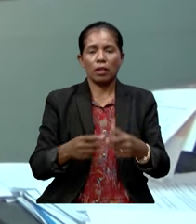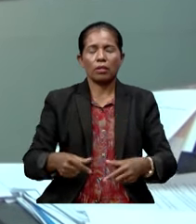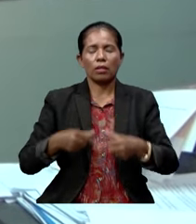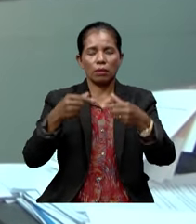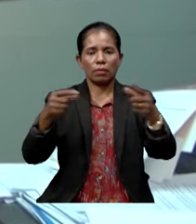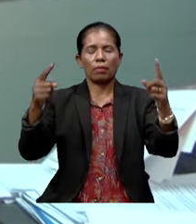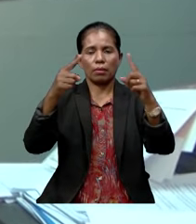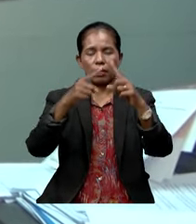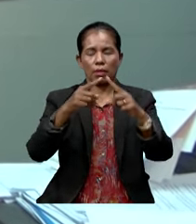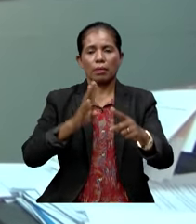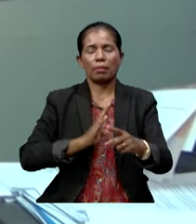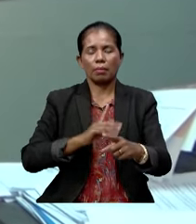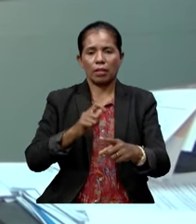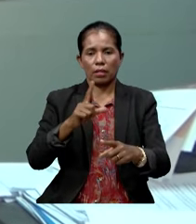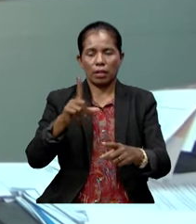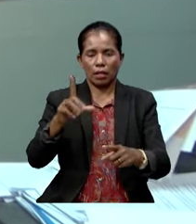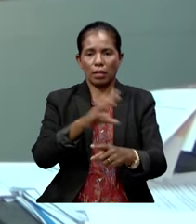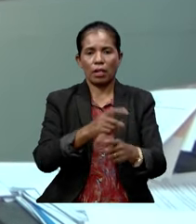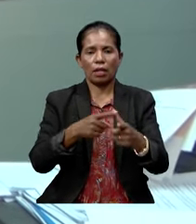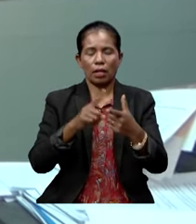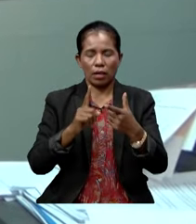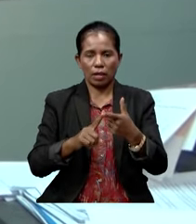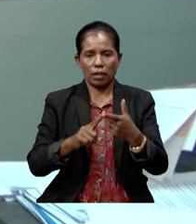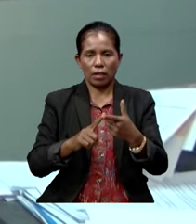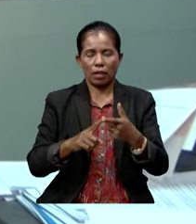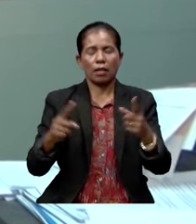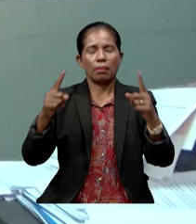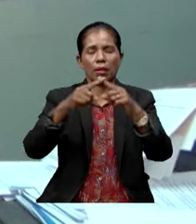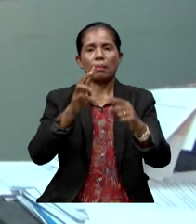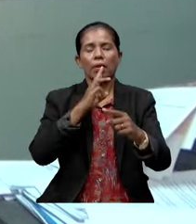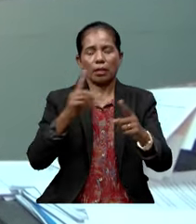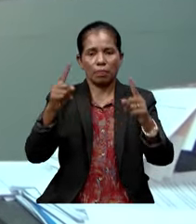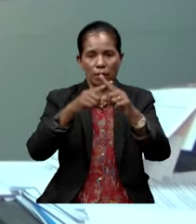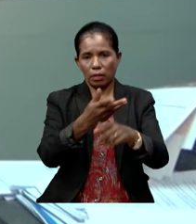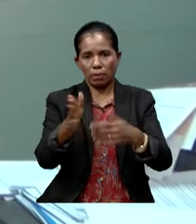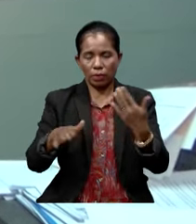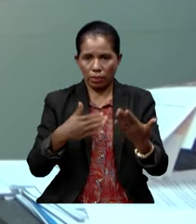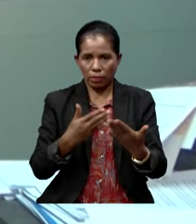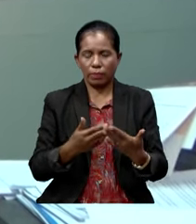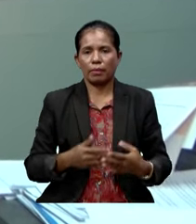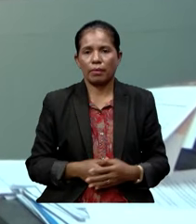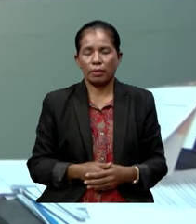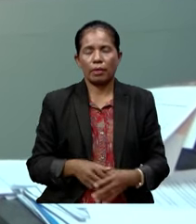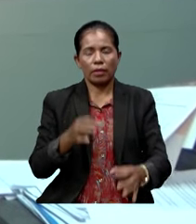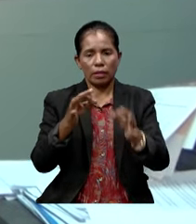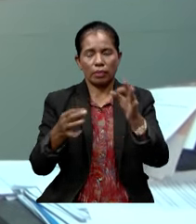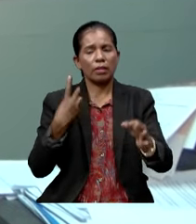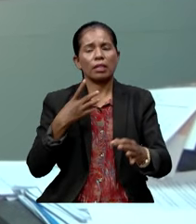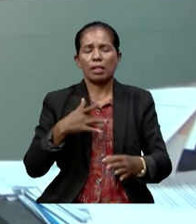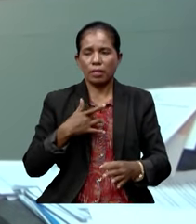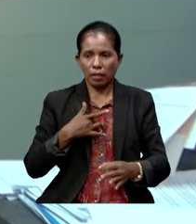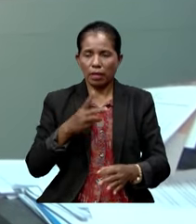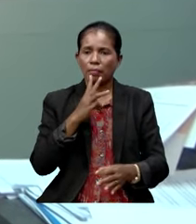ia BTL para BTL bele. Azer be ne ba ia ita botsira. Tamba nema kita mas kita sente kata